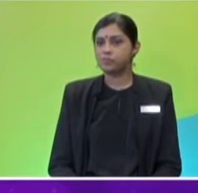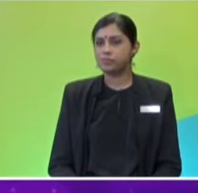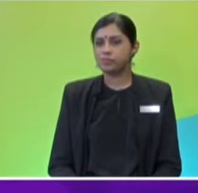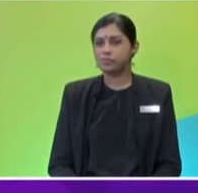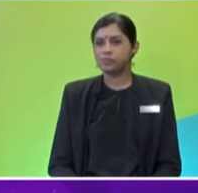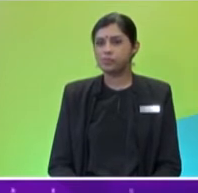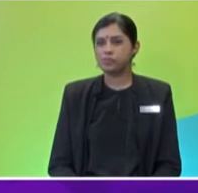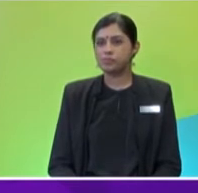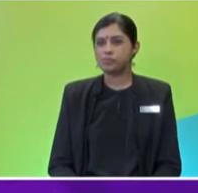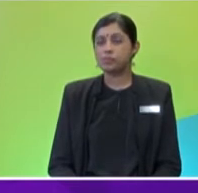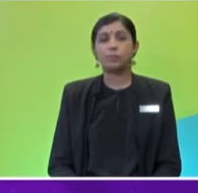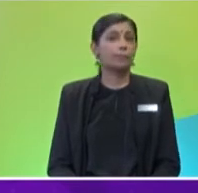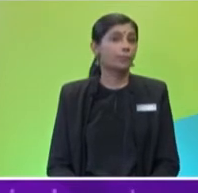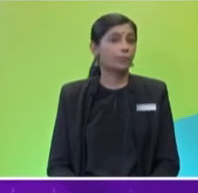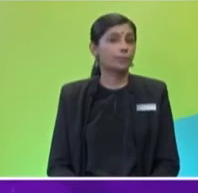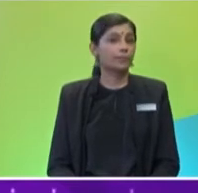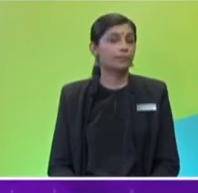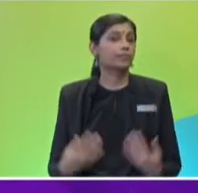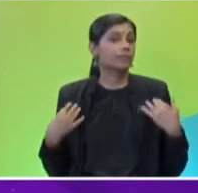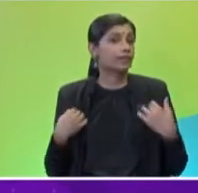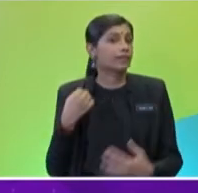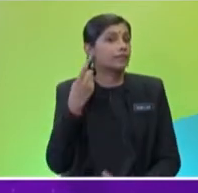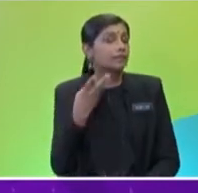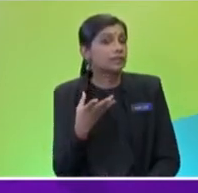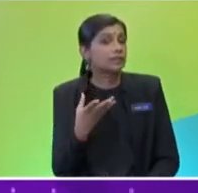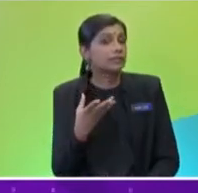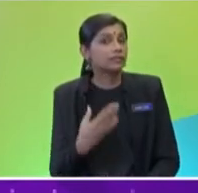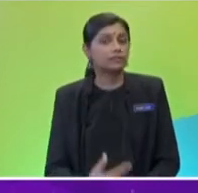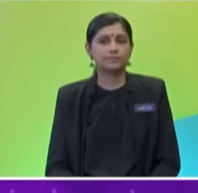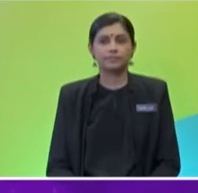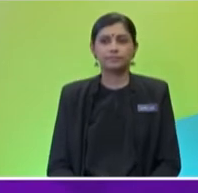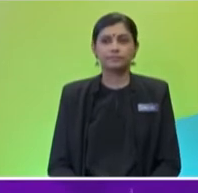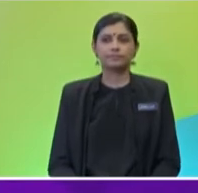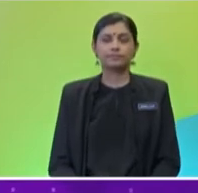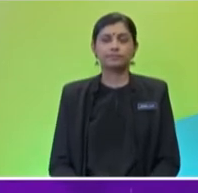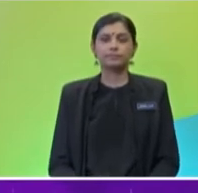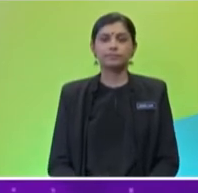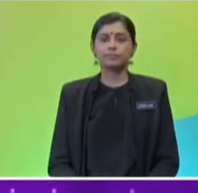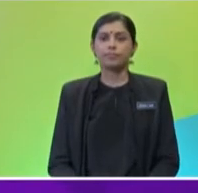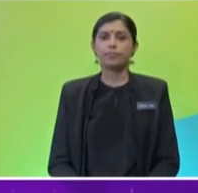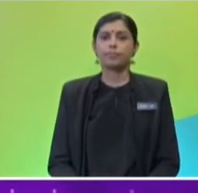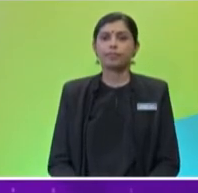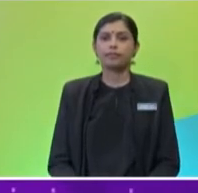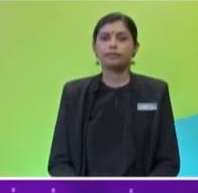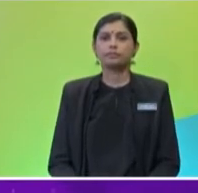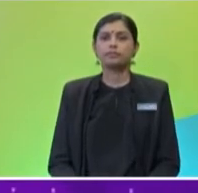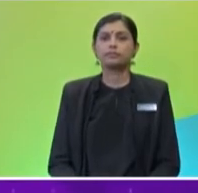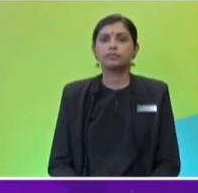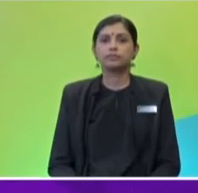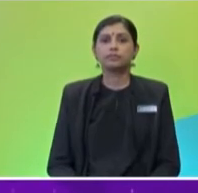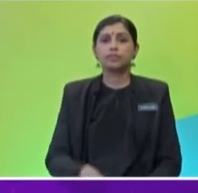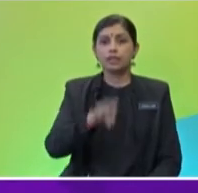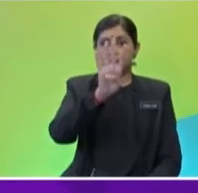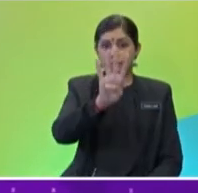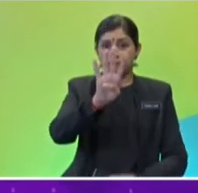Ya, Kasih. Puteri Kasih Amanda, silakan. Apa jawapan kamu? Jawapan saya ialah ada